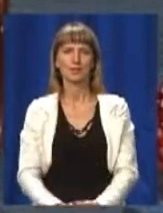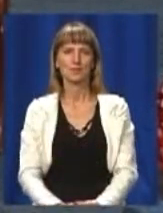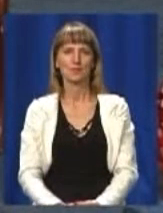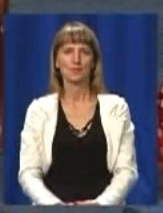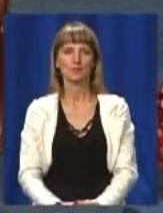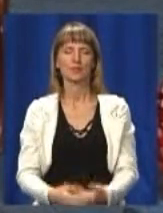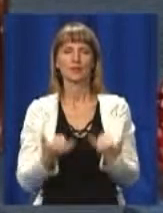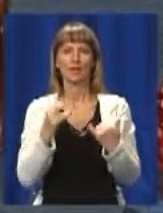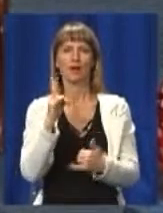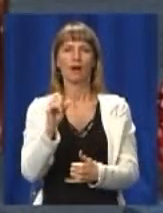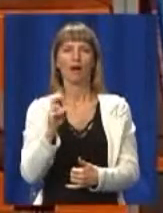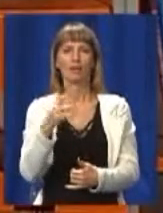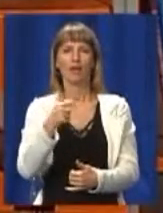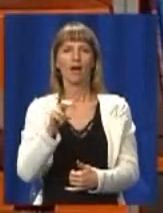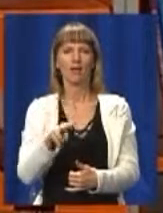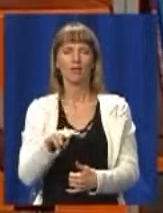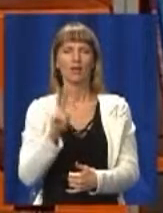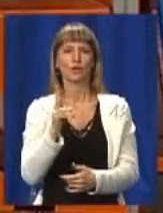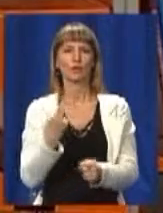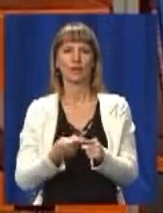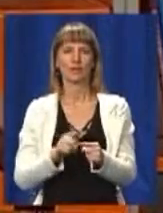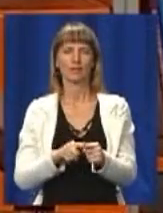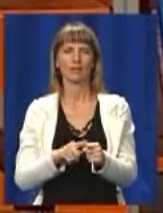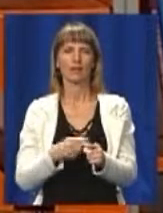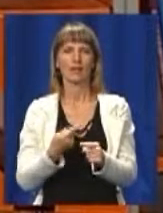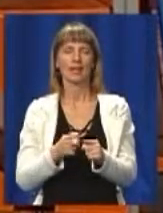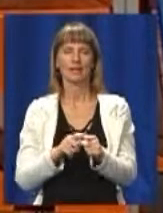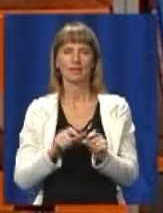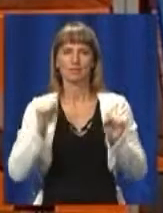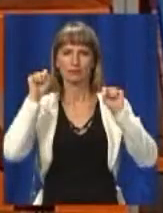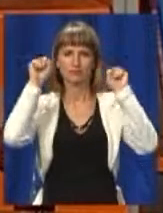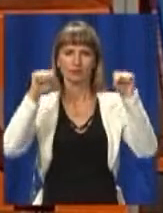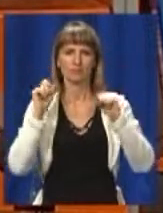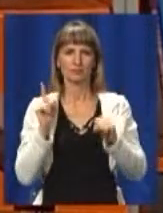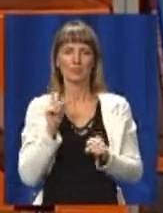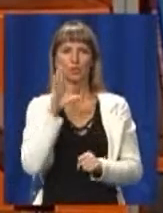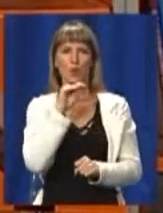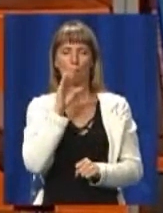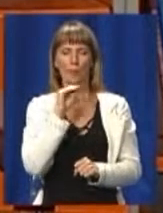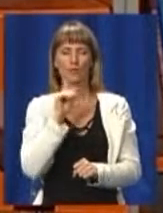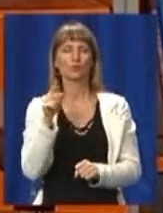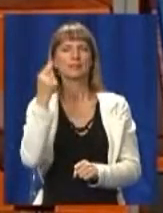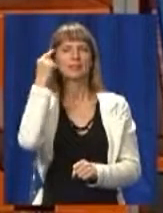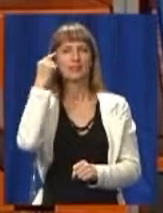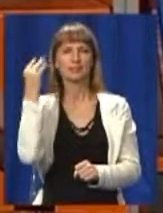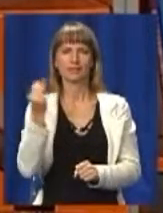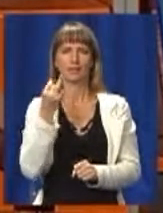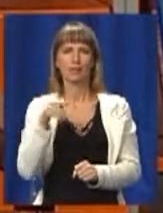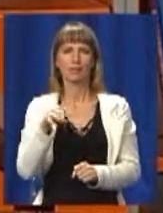Сьогодні у нас кангал. Хто це такий? Це пастушня собака. Угу. В принципі, що знаєш про неї